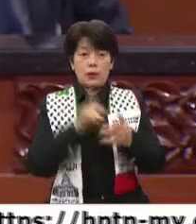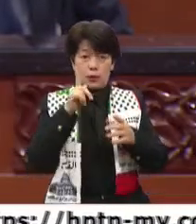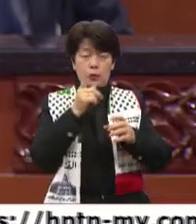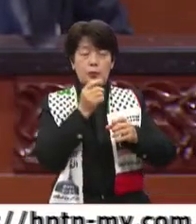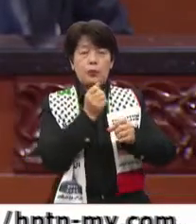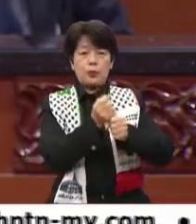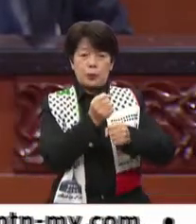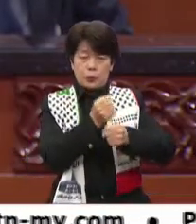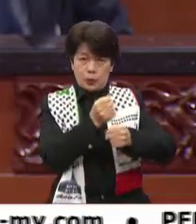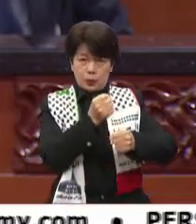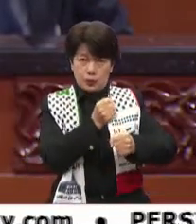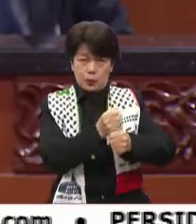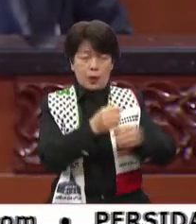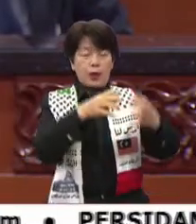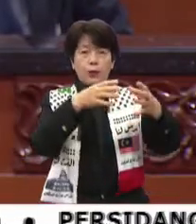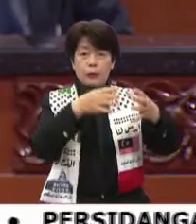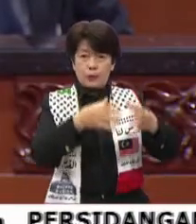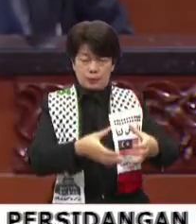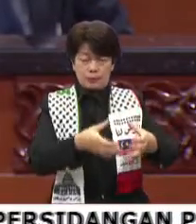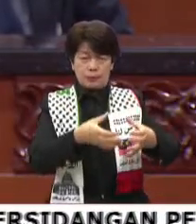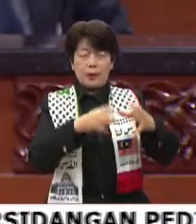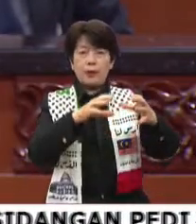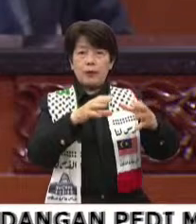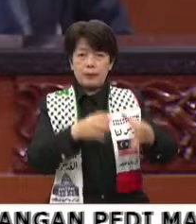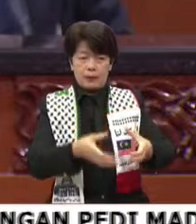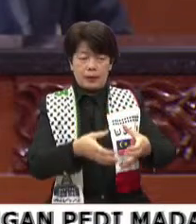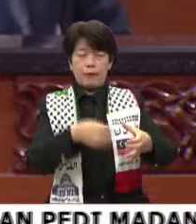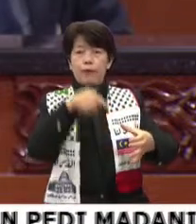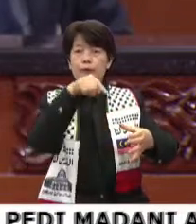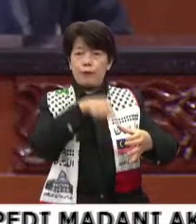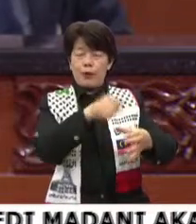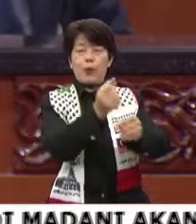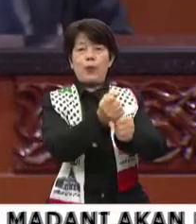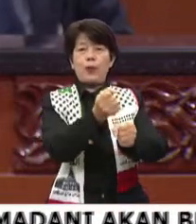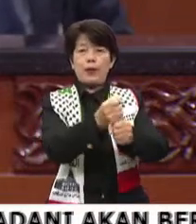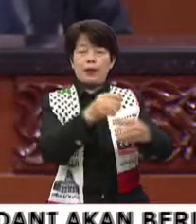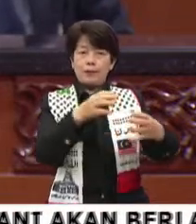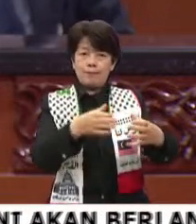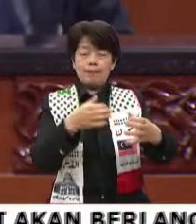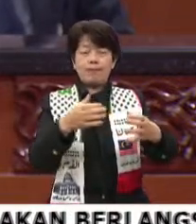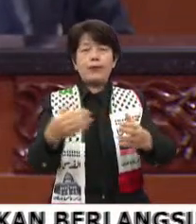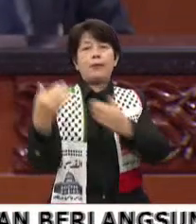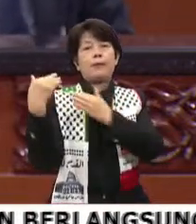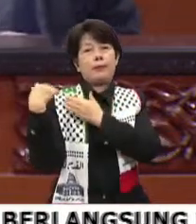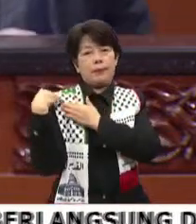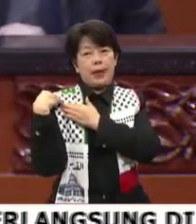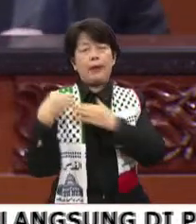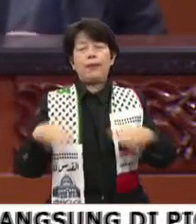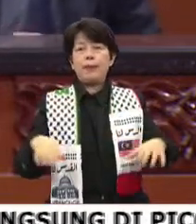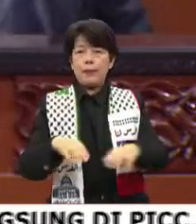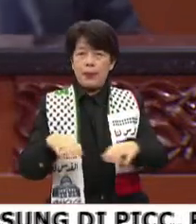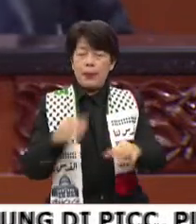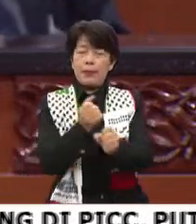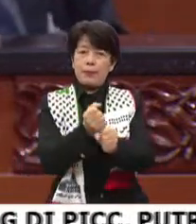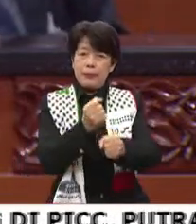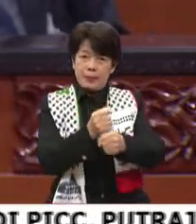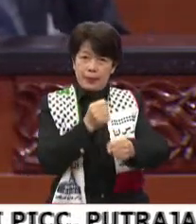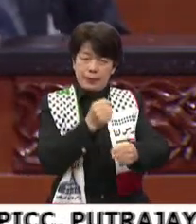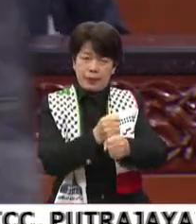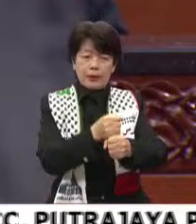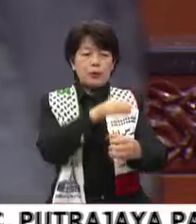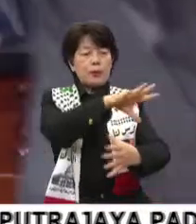di bawah menteri perundangan dan tasp ini sedang menjalankan tugas untuk sama ada